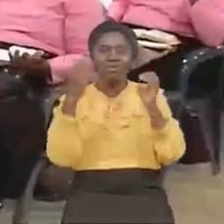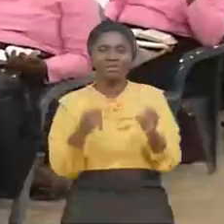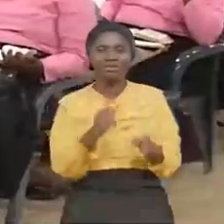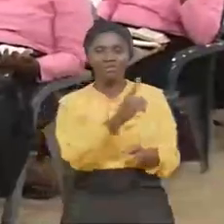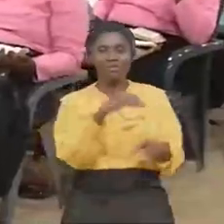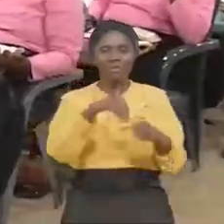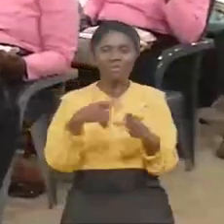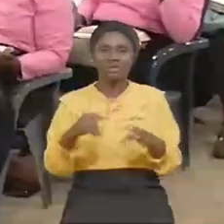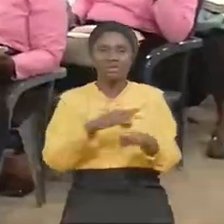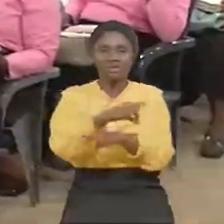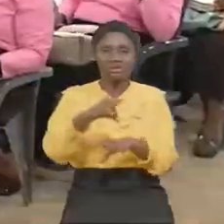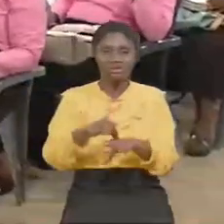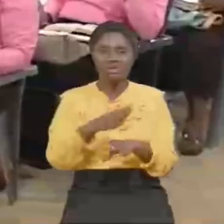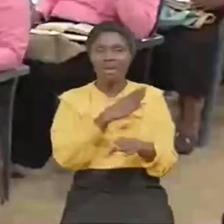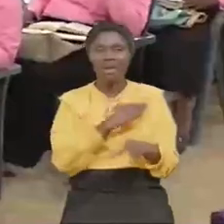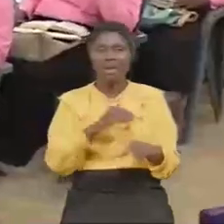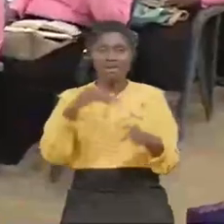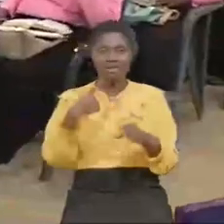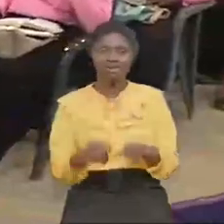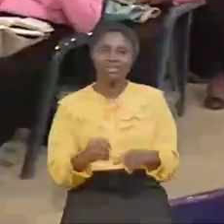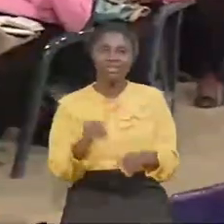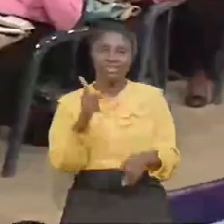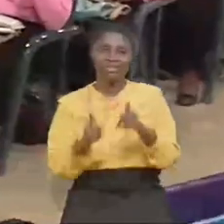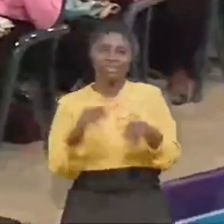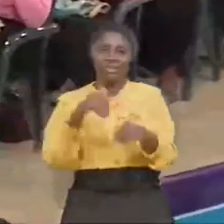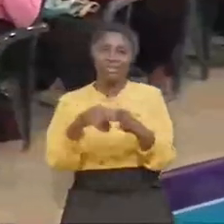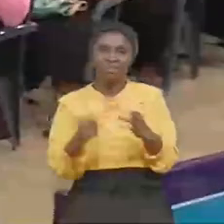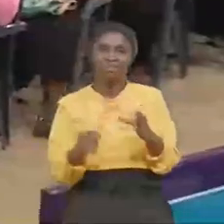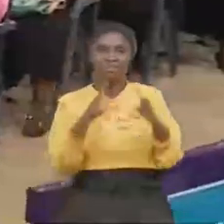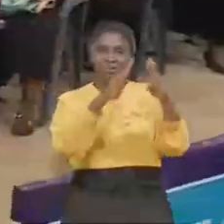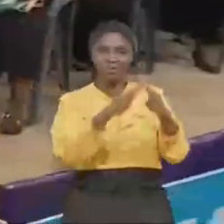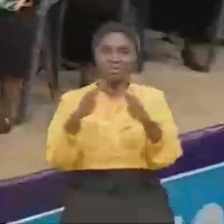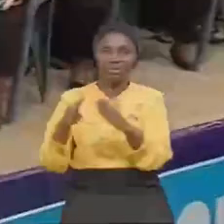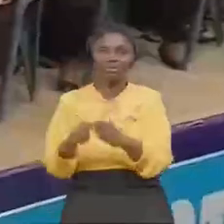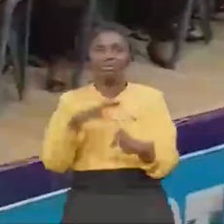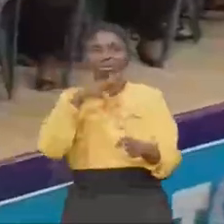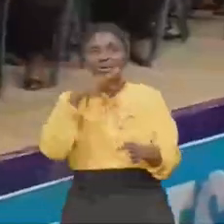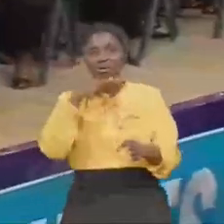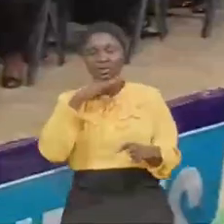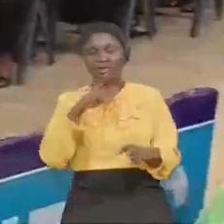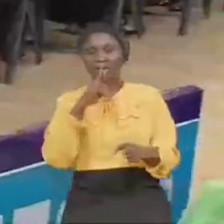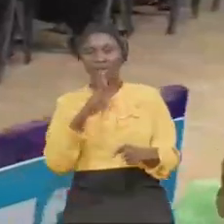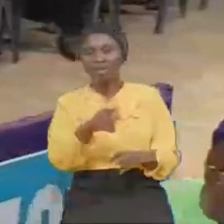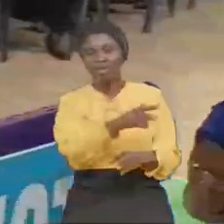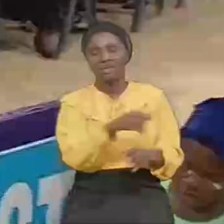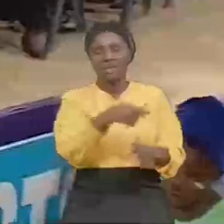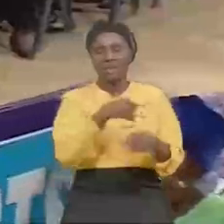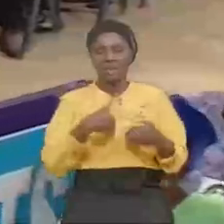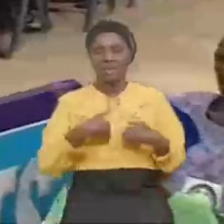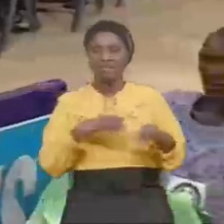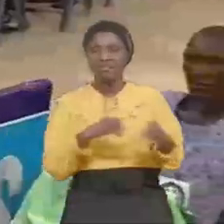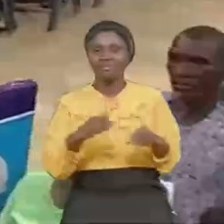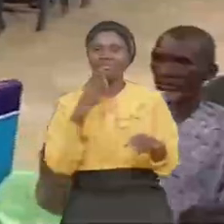sont dans la ville, se sont corrompus. Ils ont commis des iniquités abominables. Il n'en